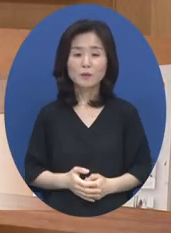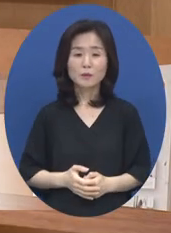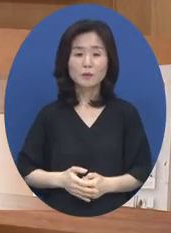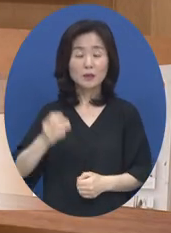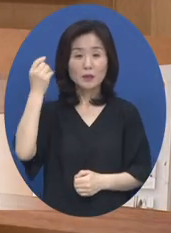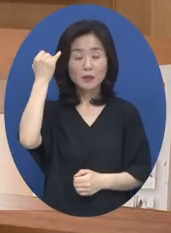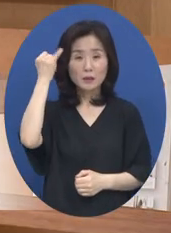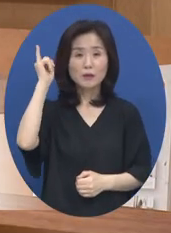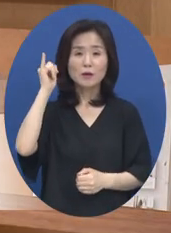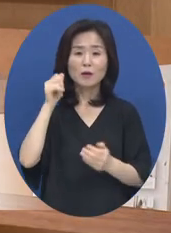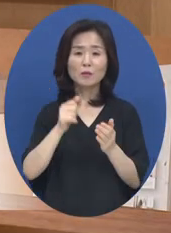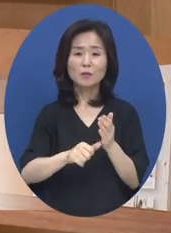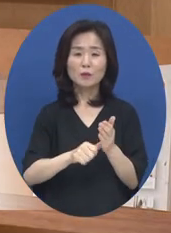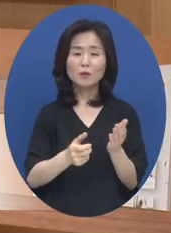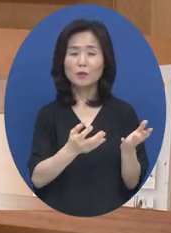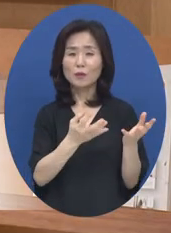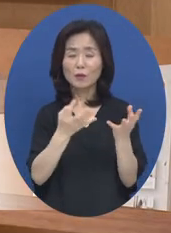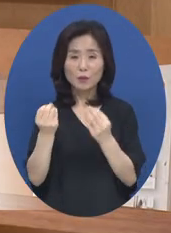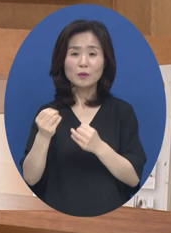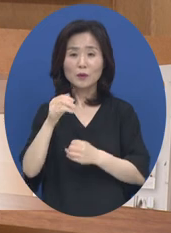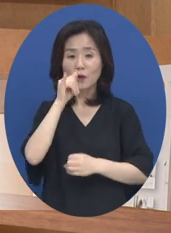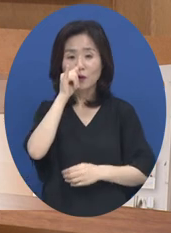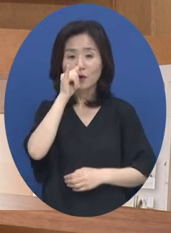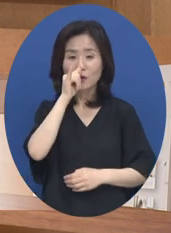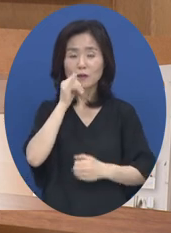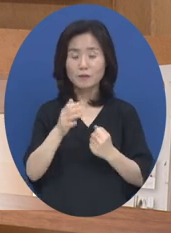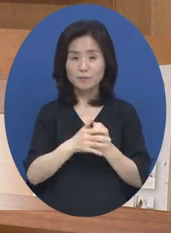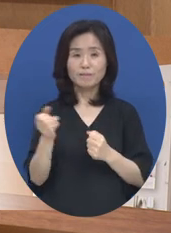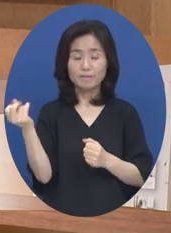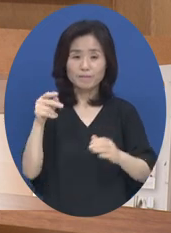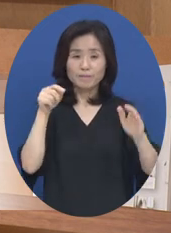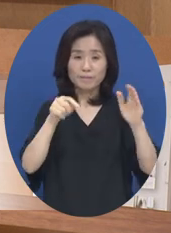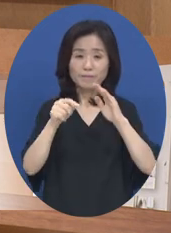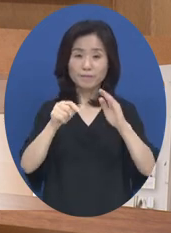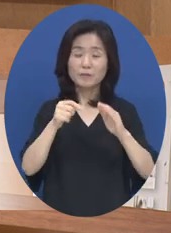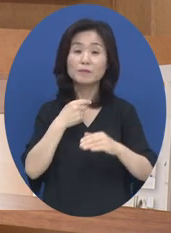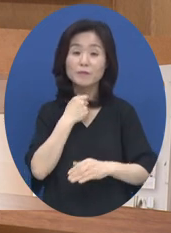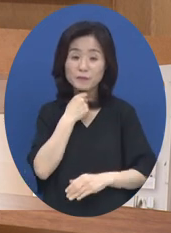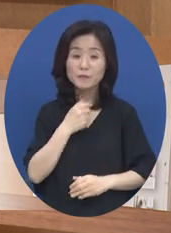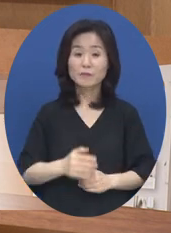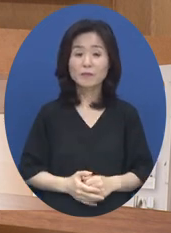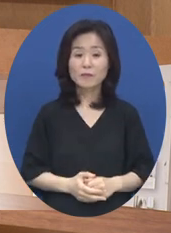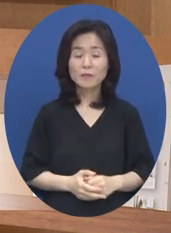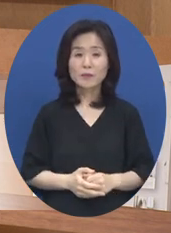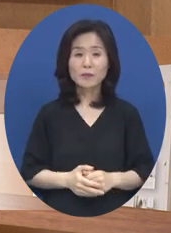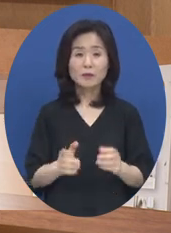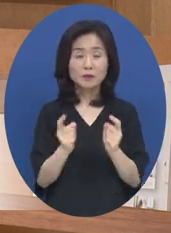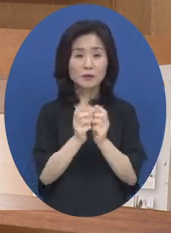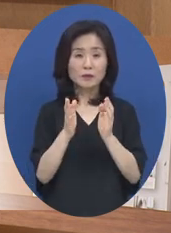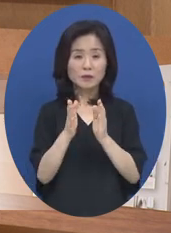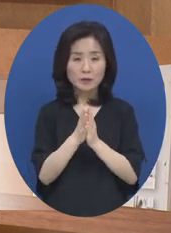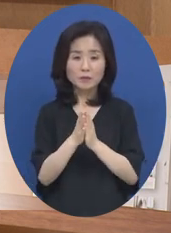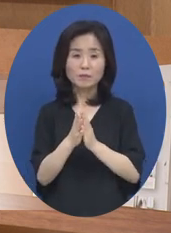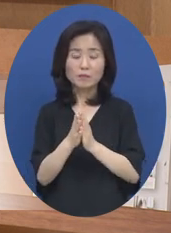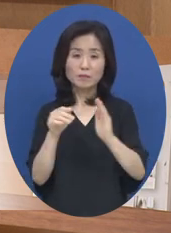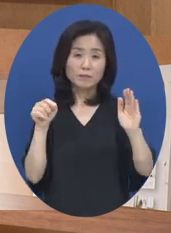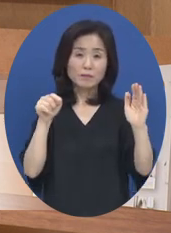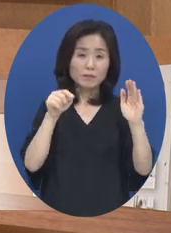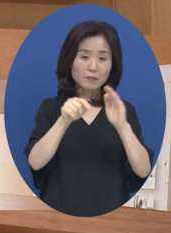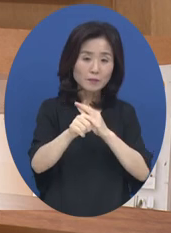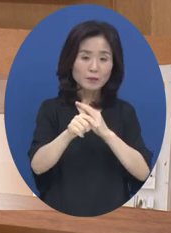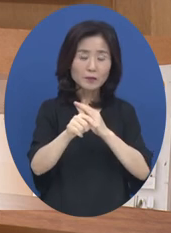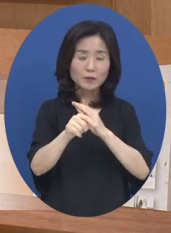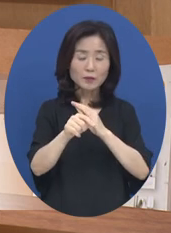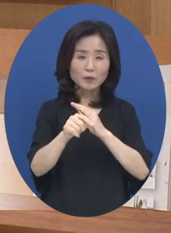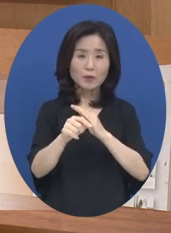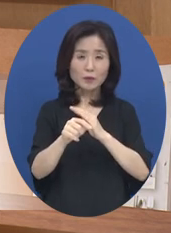되게 아이디어들이 너무 좋은 것 같은 제품들이 많아서 자주 방문할 것 같고요. 이렇게 오프라인으로 직접